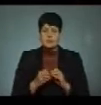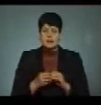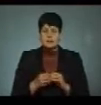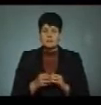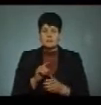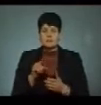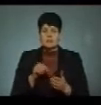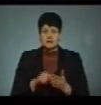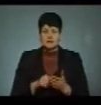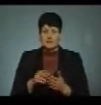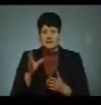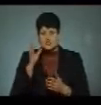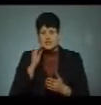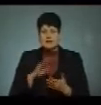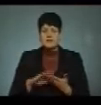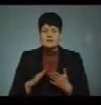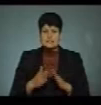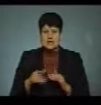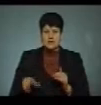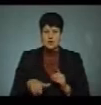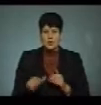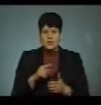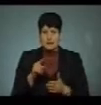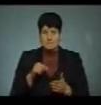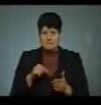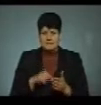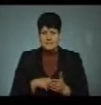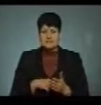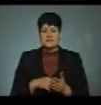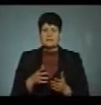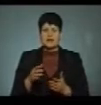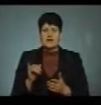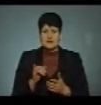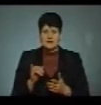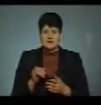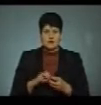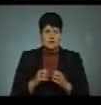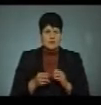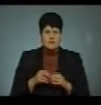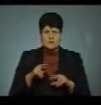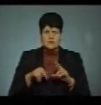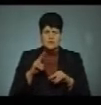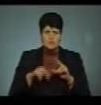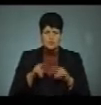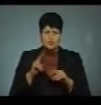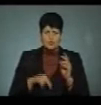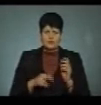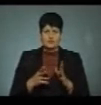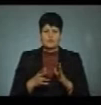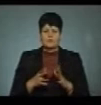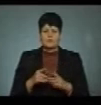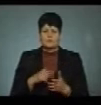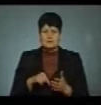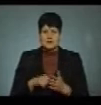тернополяни вважають стан доріг міста. Цей варіант обрали 30% опитаних та хаотичну забудову міста багатоповерхівками – 22%. За